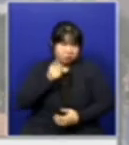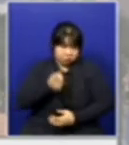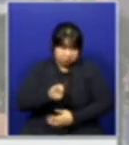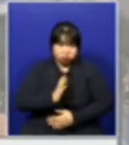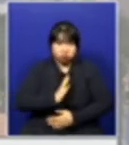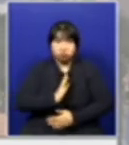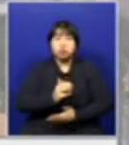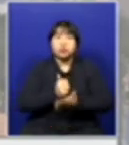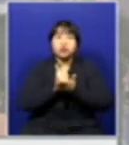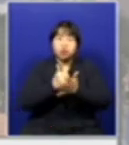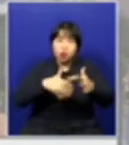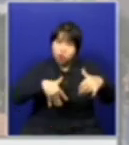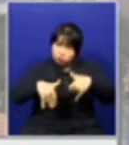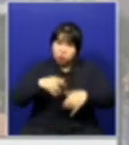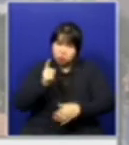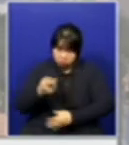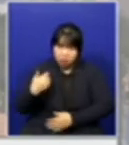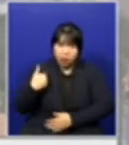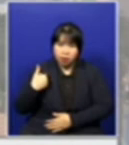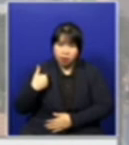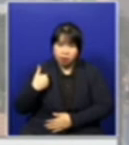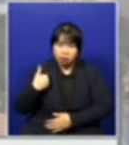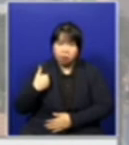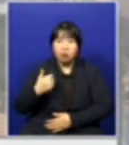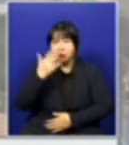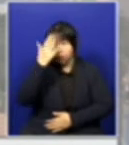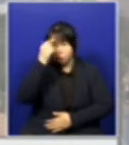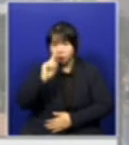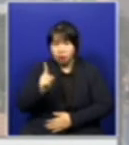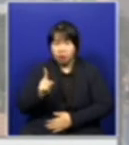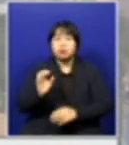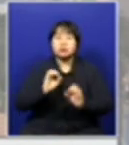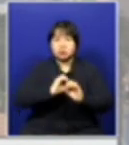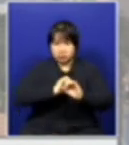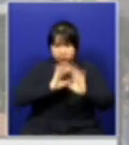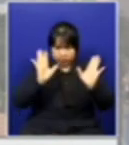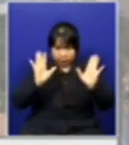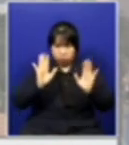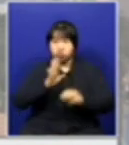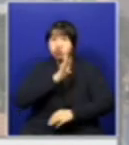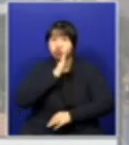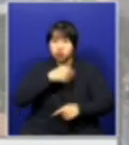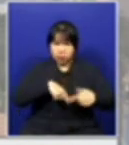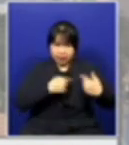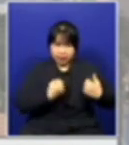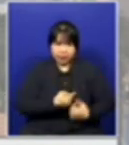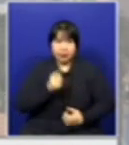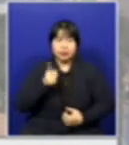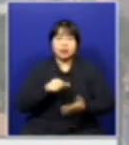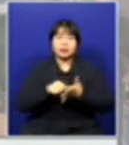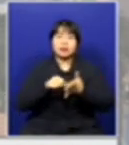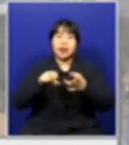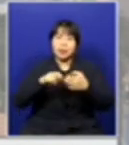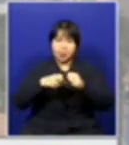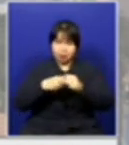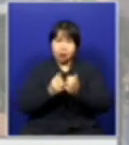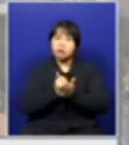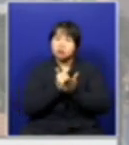าให้กับประชาชนหรือไม่เพื่อแสดงให้เห็นว่าท่านมีความจริงใจในการแก้ปัญหาให้กับประชาช